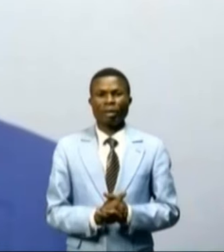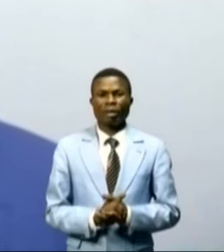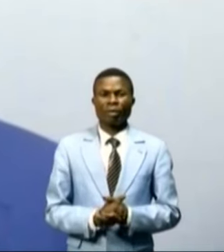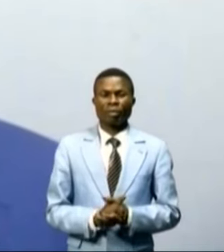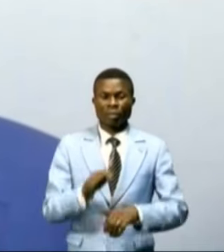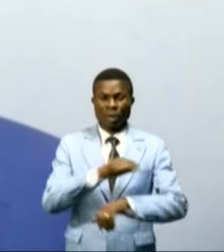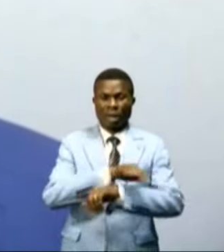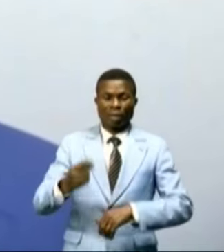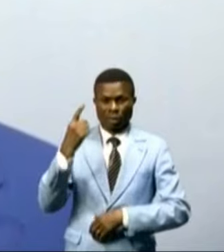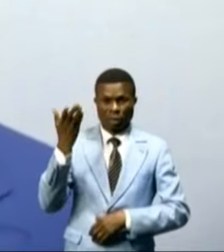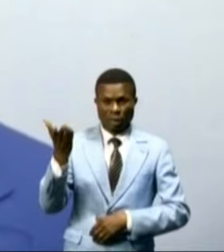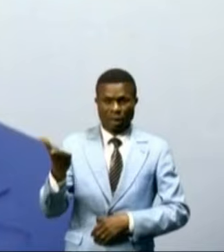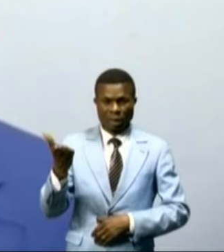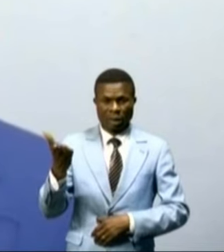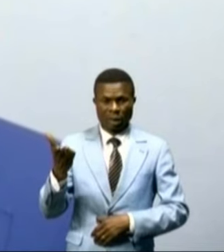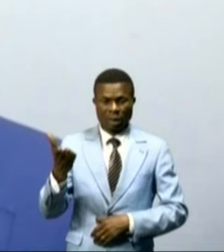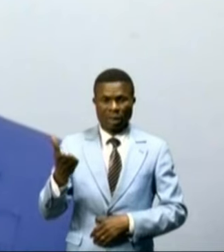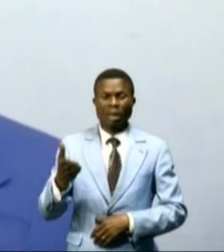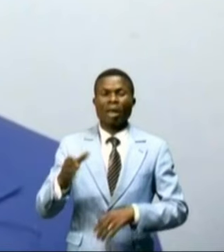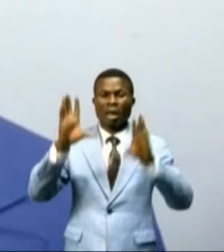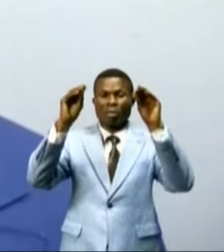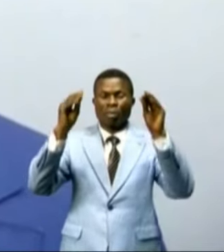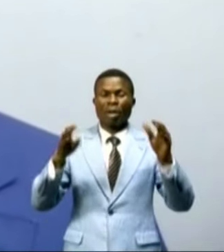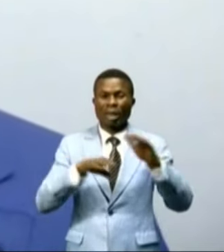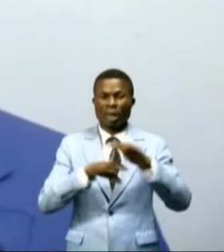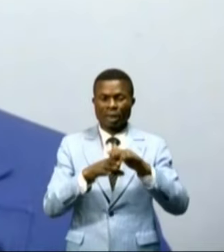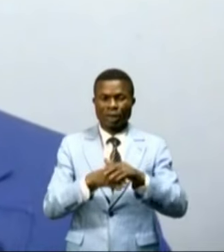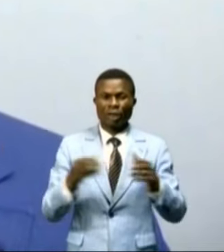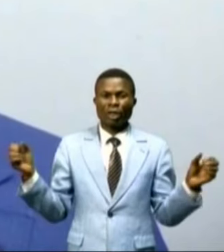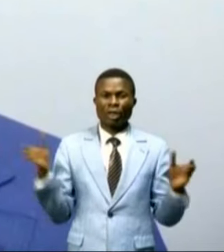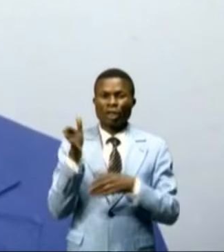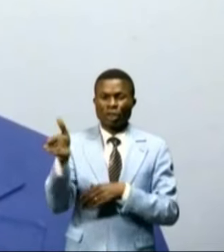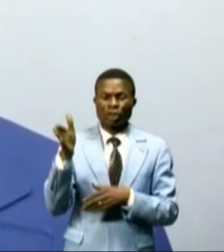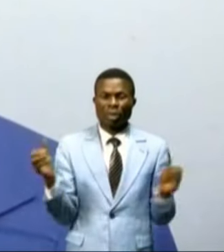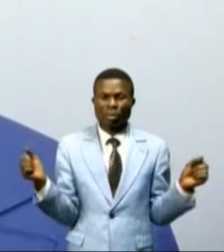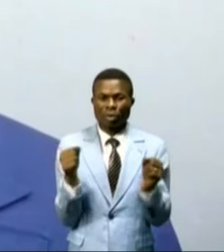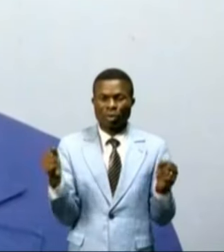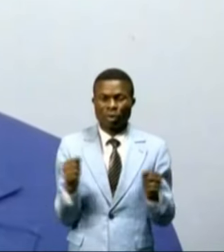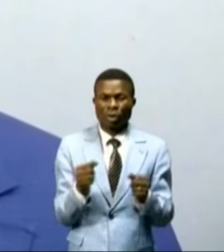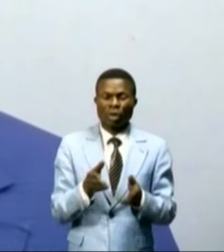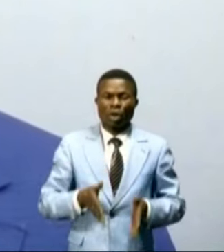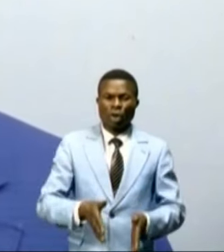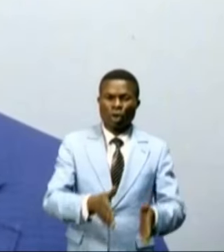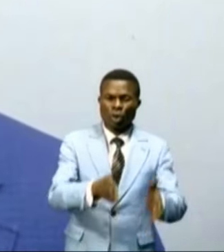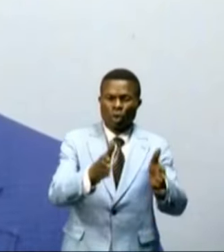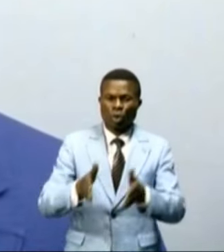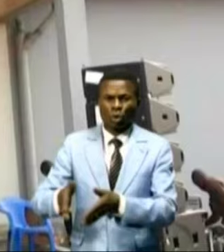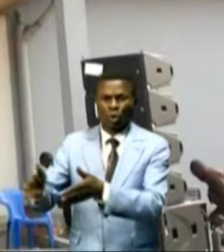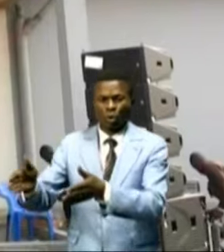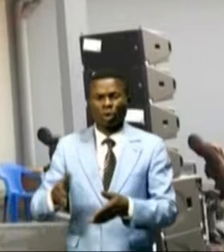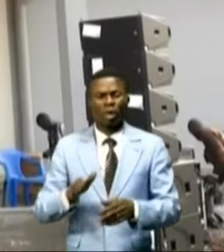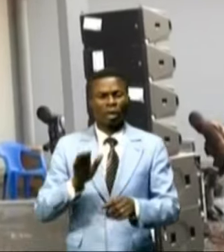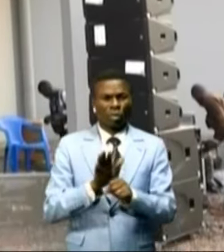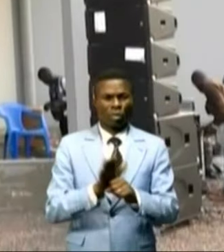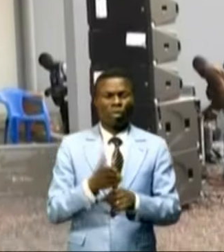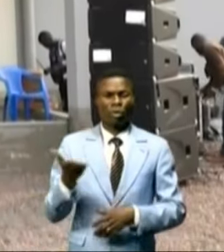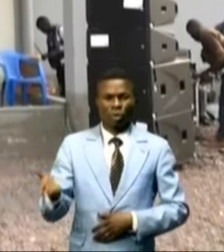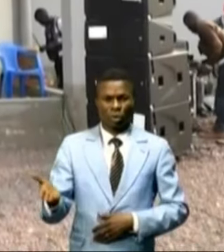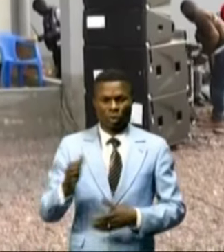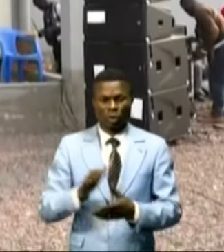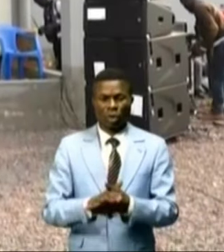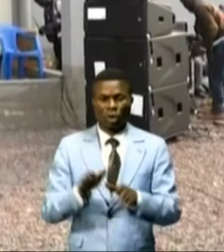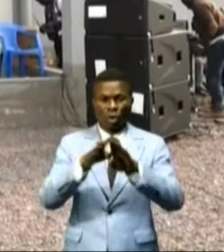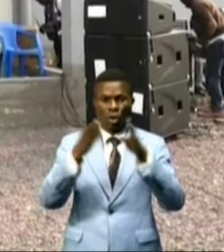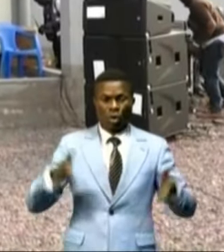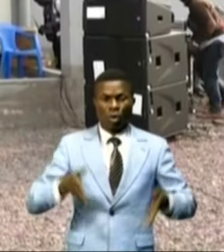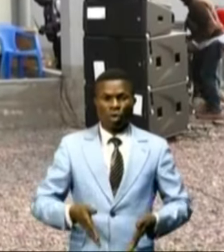bureau, il y a un entrepôt, il y a une chambre froide, il y a le pavillon, il y a un bloc sanitaire. L'ouverture d'une